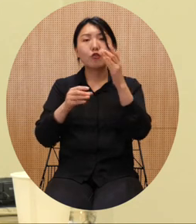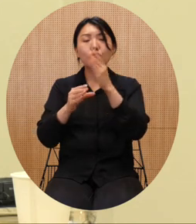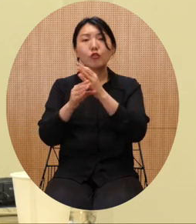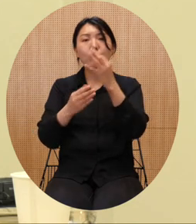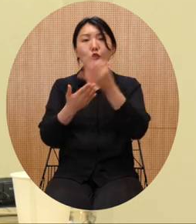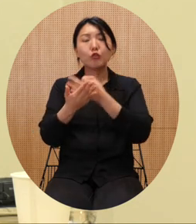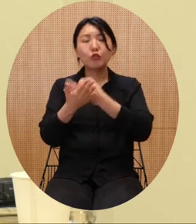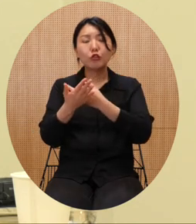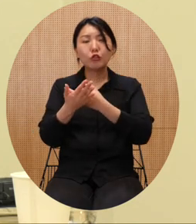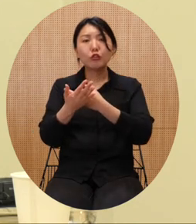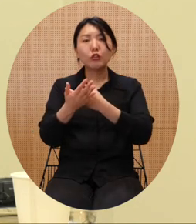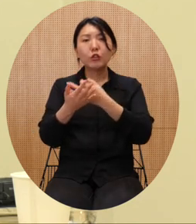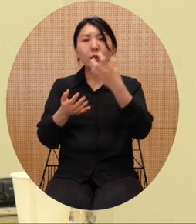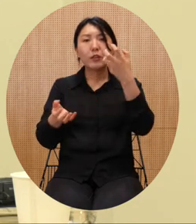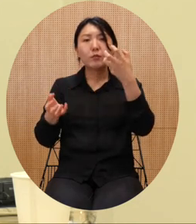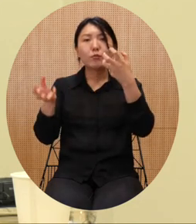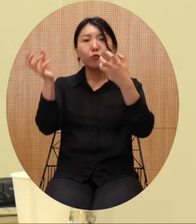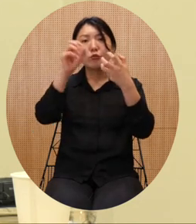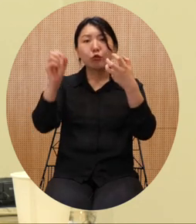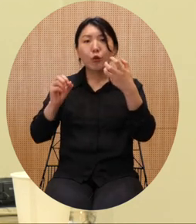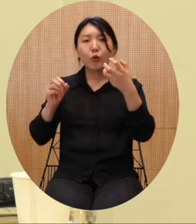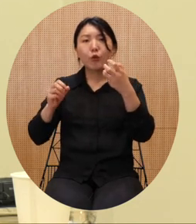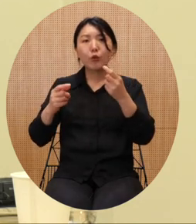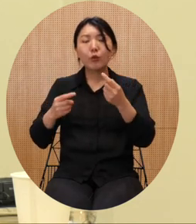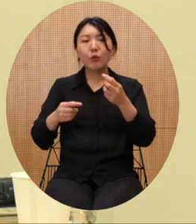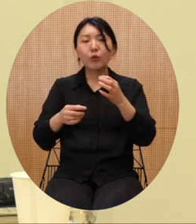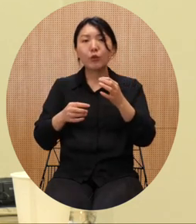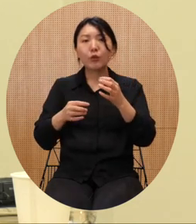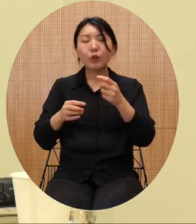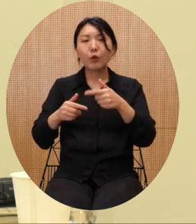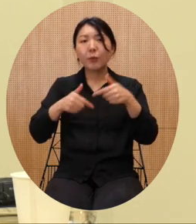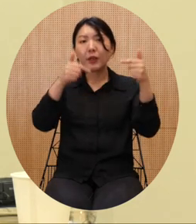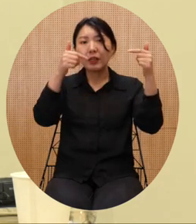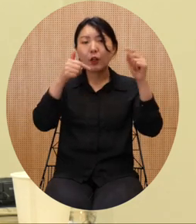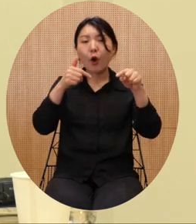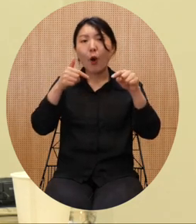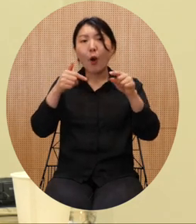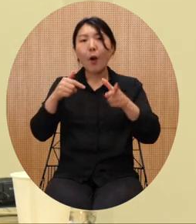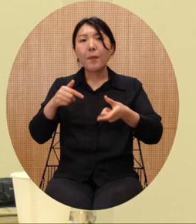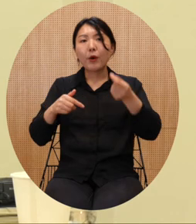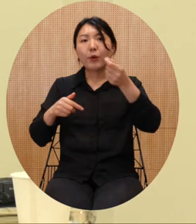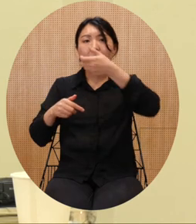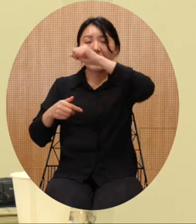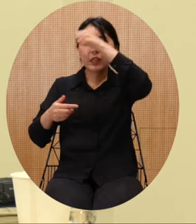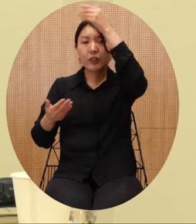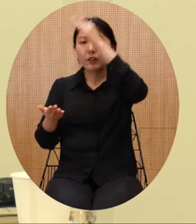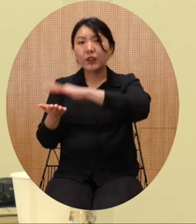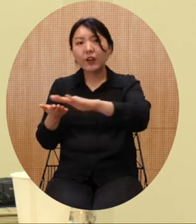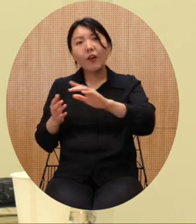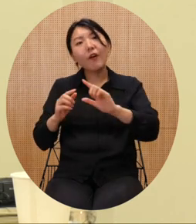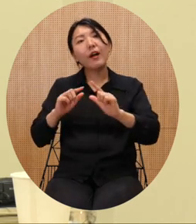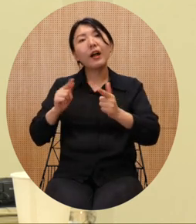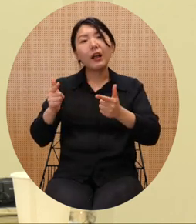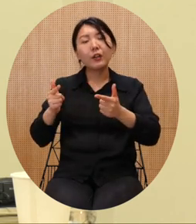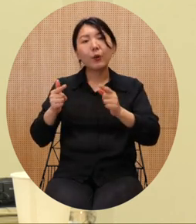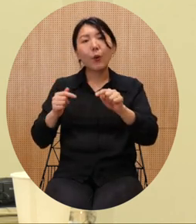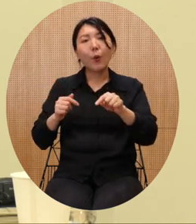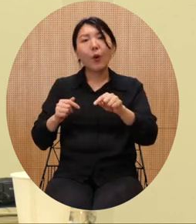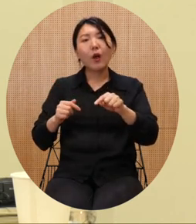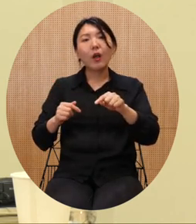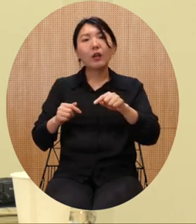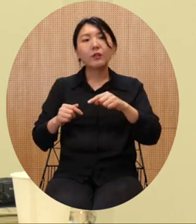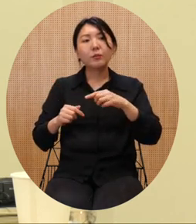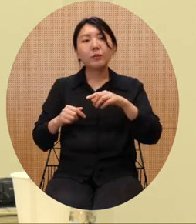80%까지 높였다고 해서 그 예산이 바로 소진될 게 아니고 그걸 알고 지원하는 사람들이 생기다